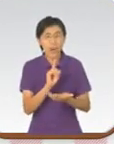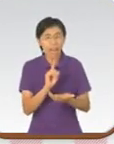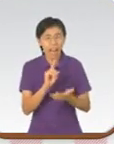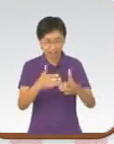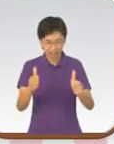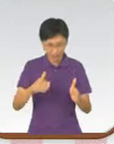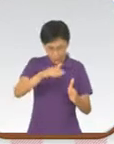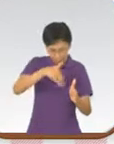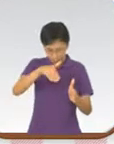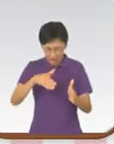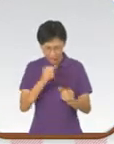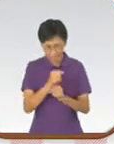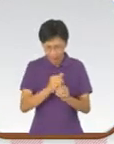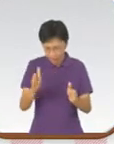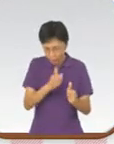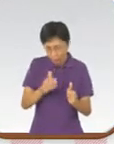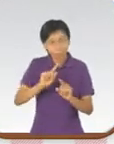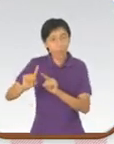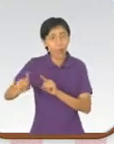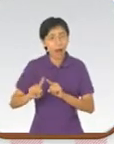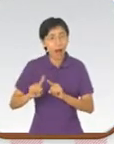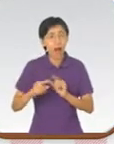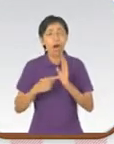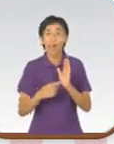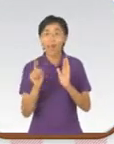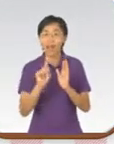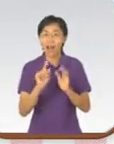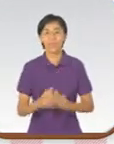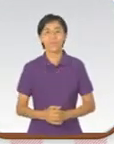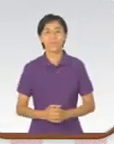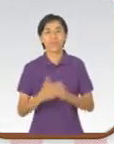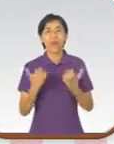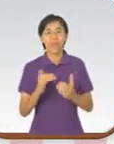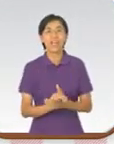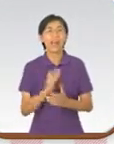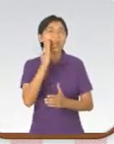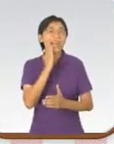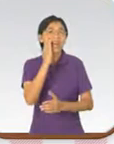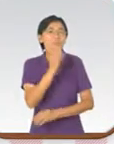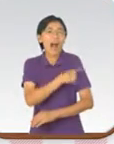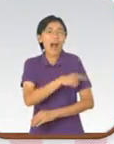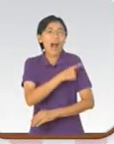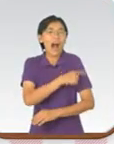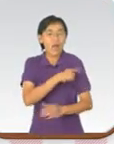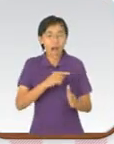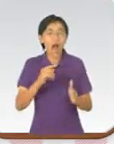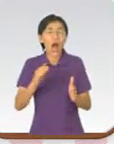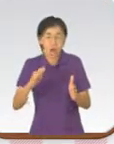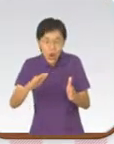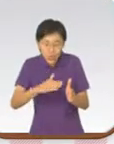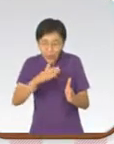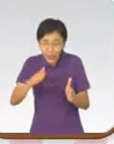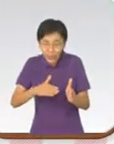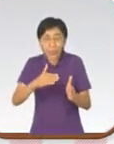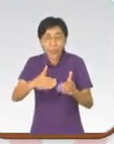ทีเดียวเรียนถามอาจารย์เลยวันนี้ตกแต่งแบบไหนบ้างครับ วันนี้เราใช้วิปปิ้งครีมนะ ค ะจะเป็นครีมที่ฟูๆเบาๆนะคะแล้วก็จะ